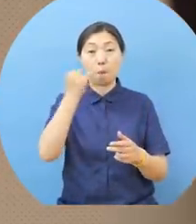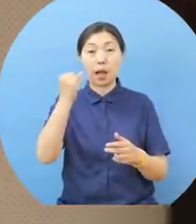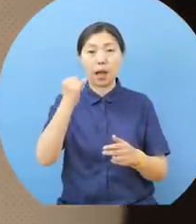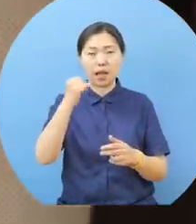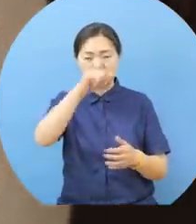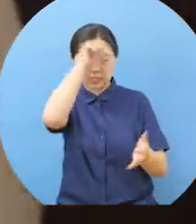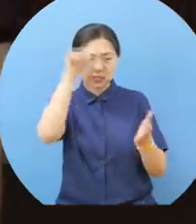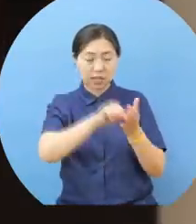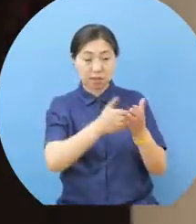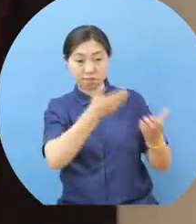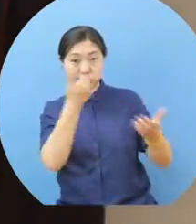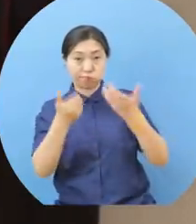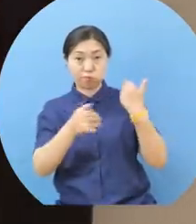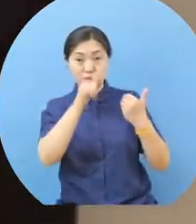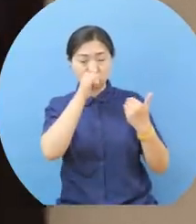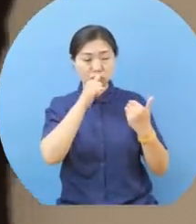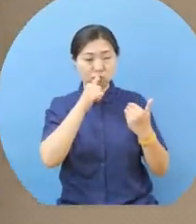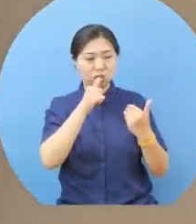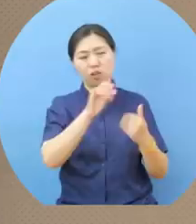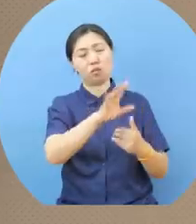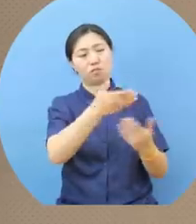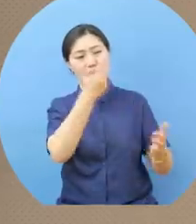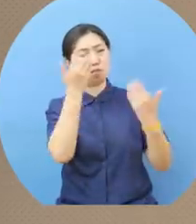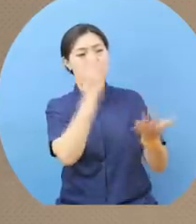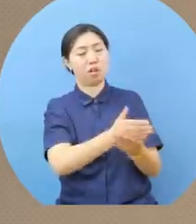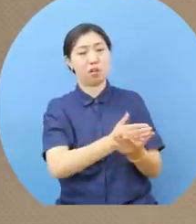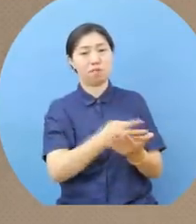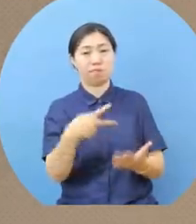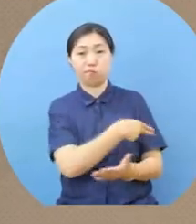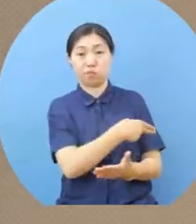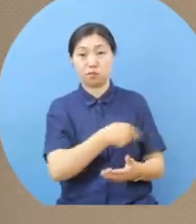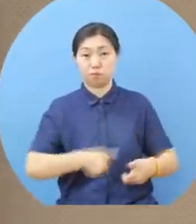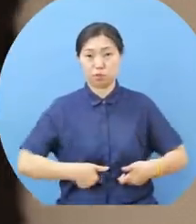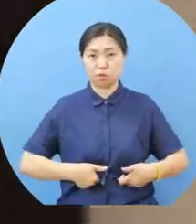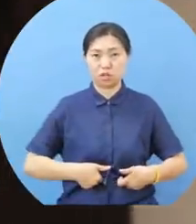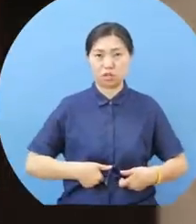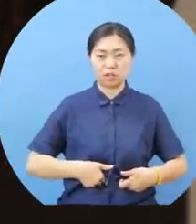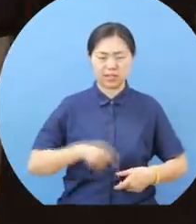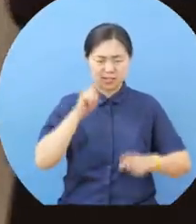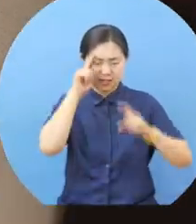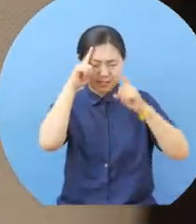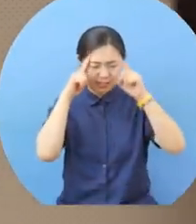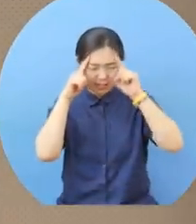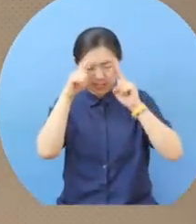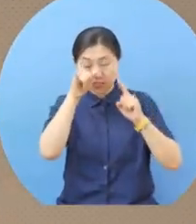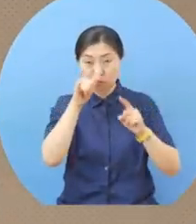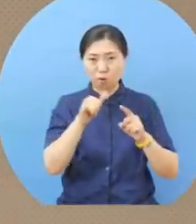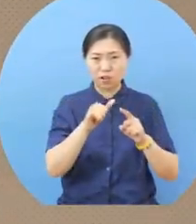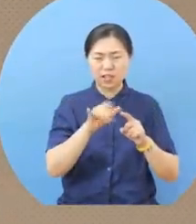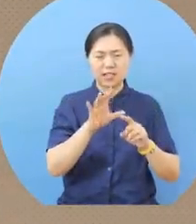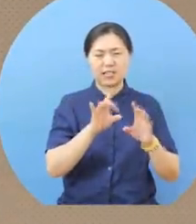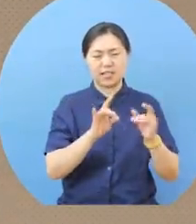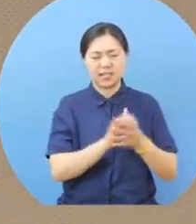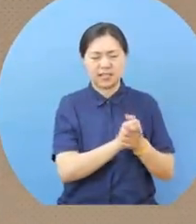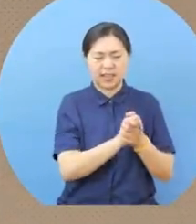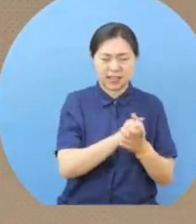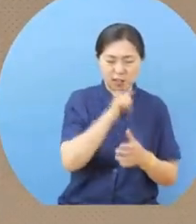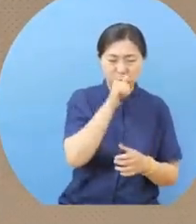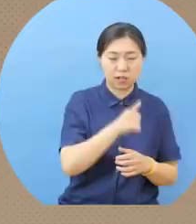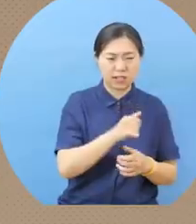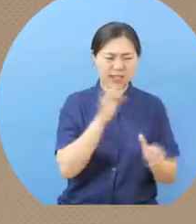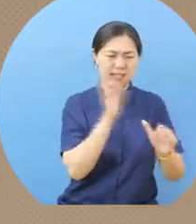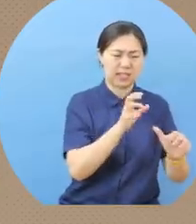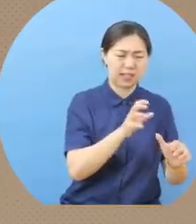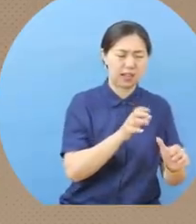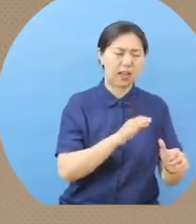이렇게 딱딱 하고 살아야지 거의 뭐 짜증이나 내고 또 끝 근처가 의 정의를 먹고 야단 찬호 또